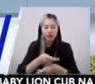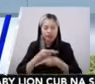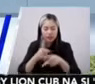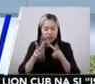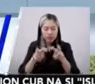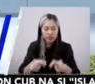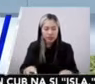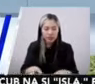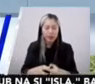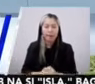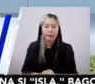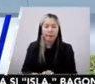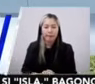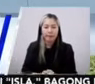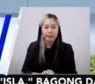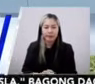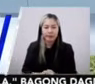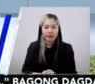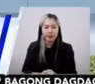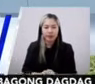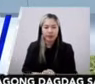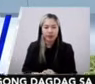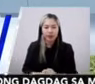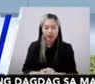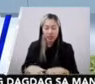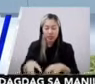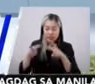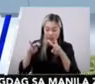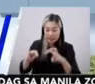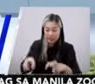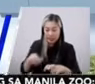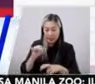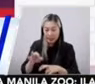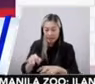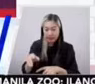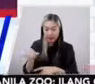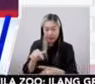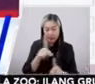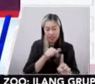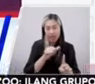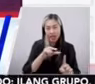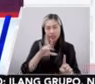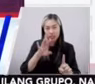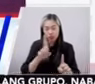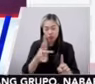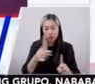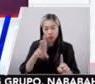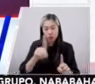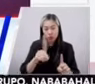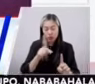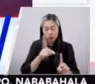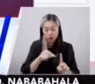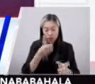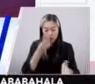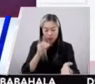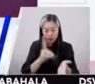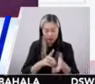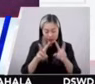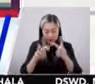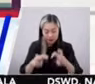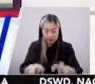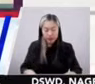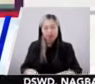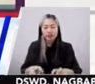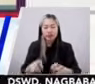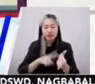nga ang na-monitor na umalis na bansa. Bine-verify pa nila ang lumabas na dokumento mula sa Malaysia, lalo't wala